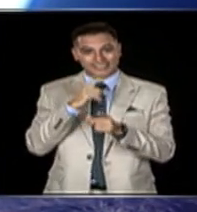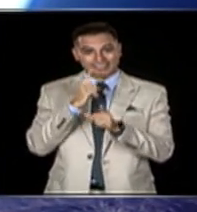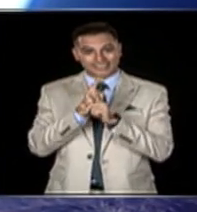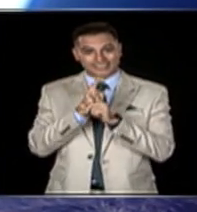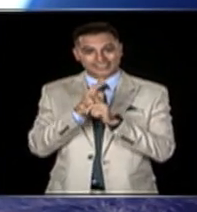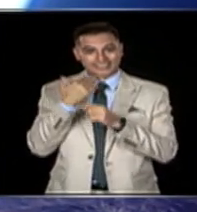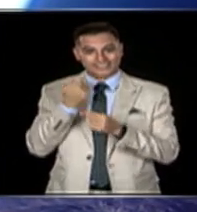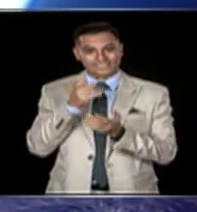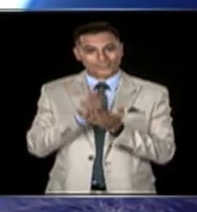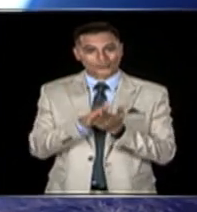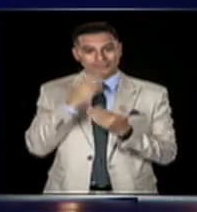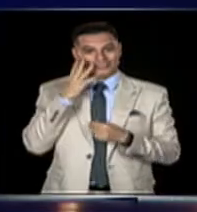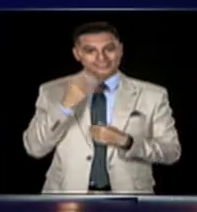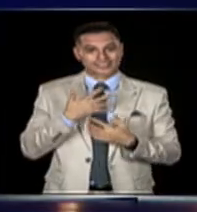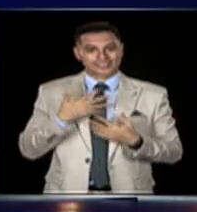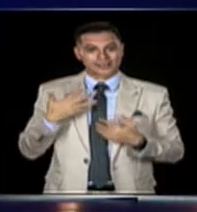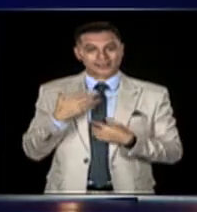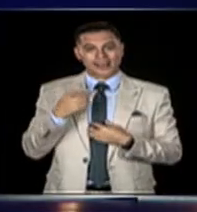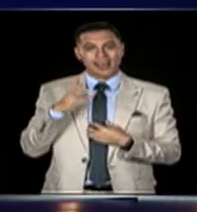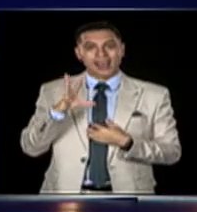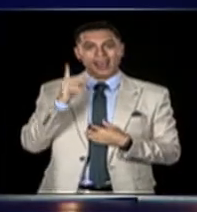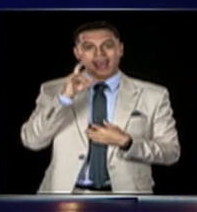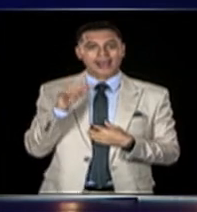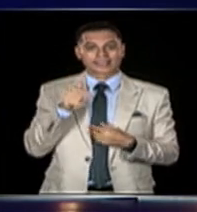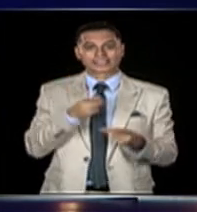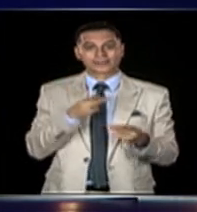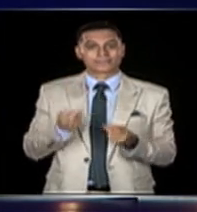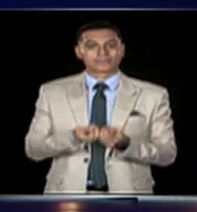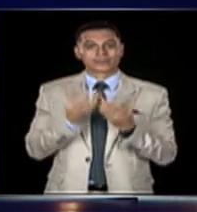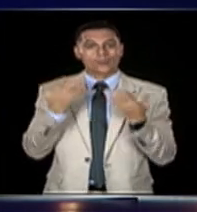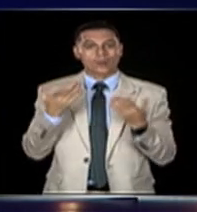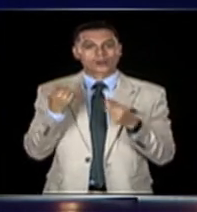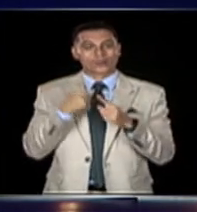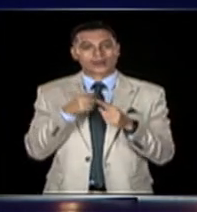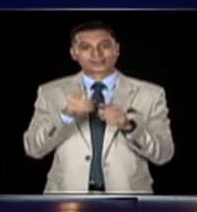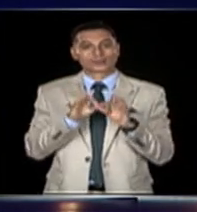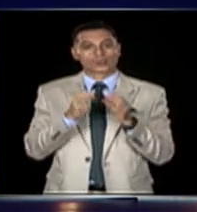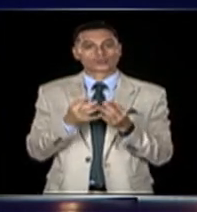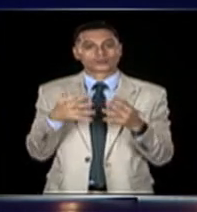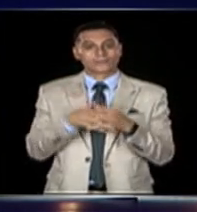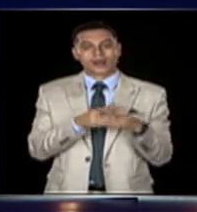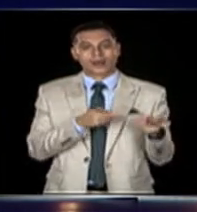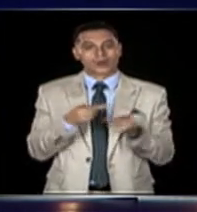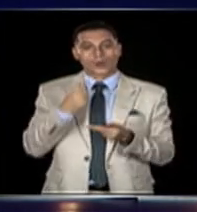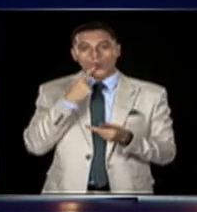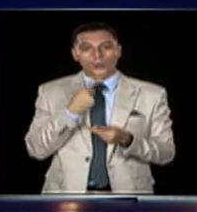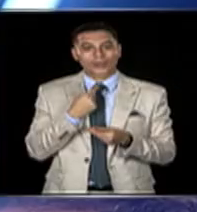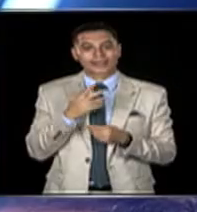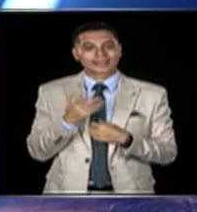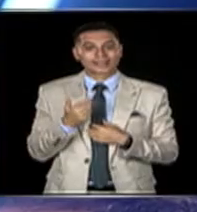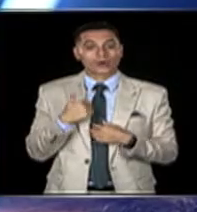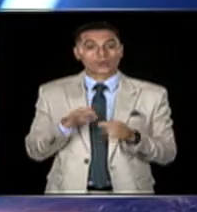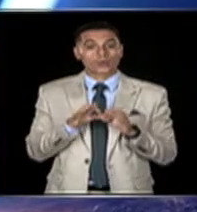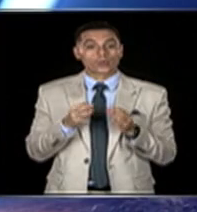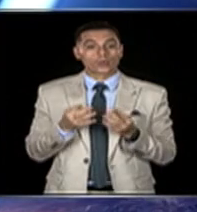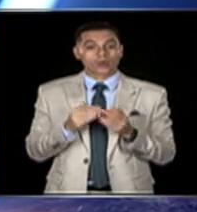انول الفرصه الجميله دي. هاني النهارده انت منورنا، انت والاسره كلها. احكي لي بقى. الاسره كلها